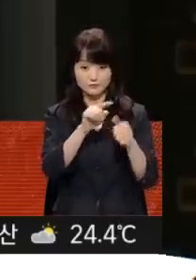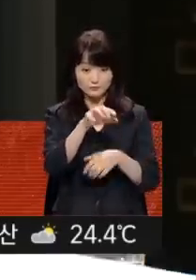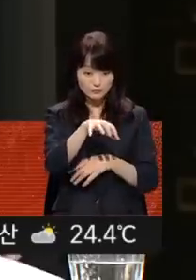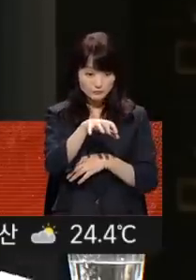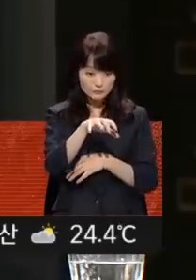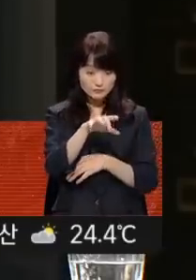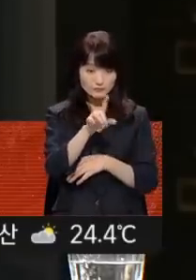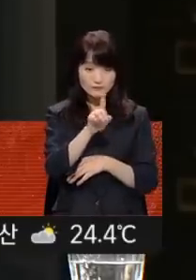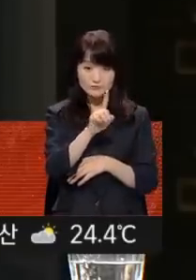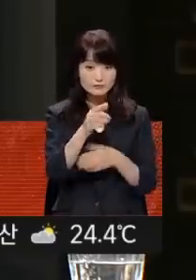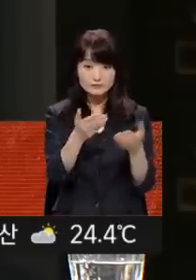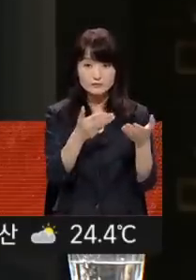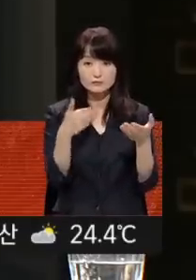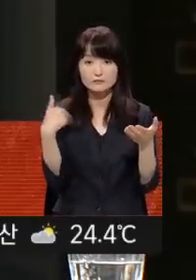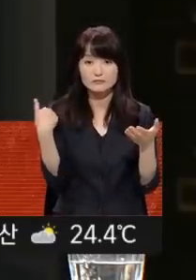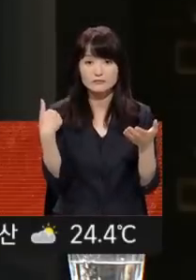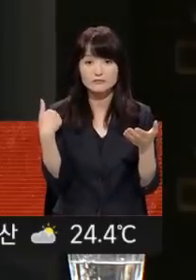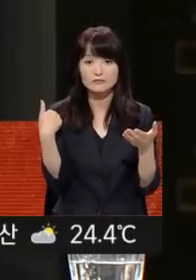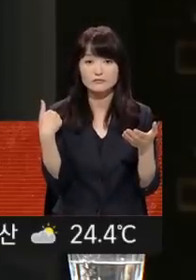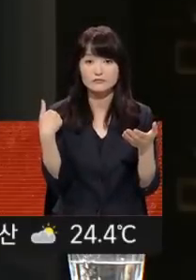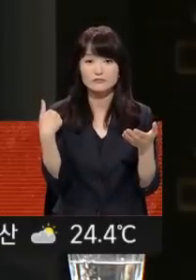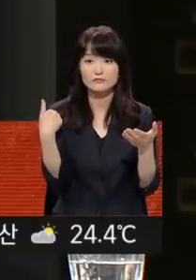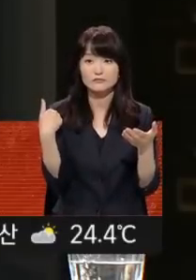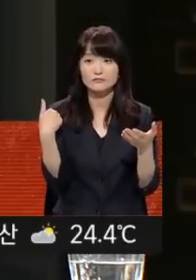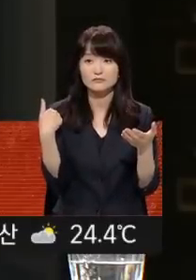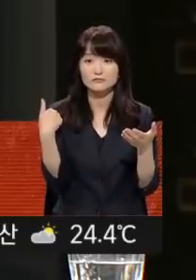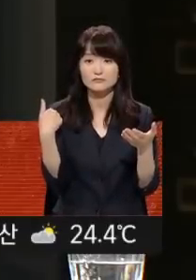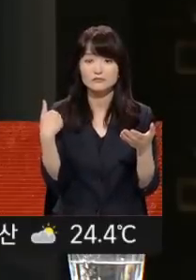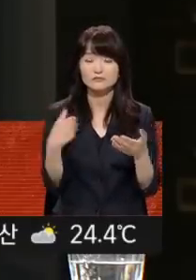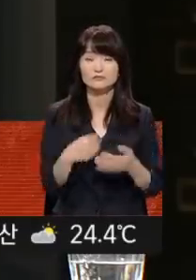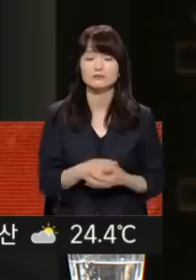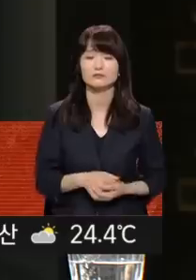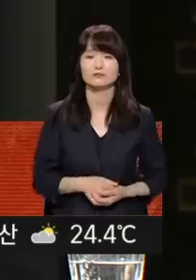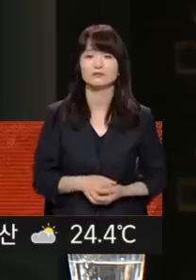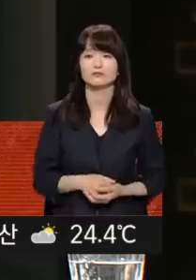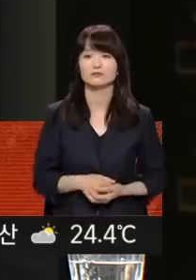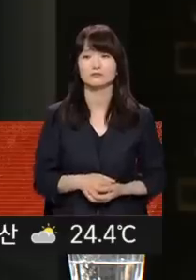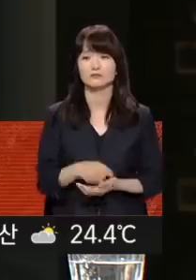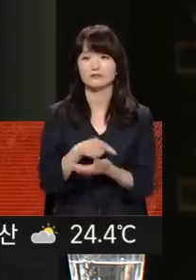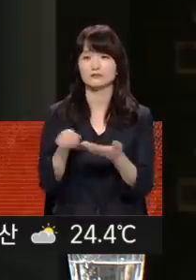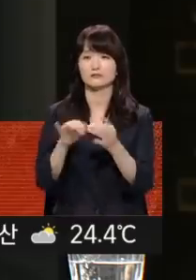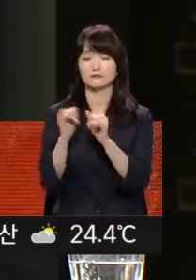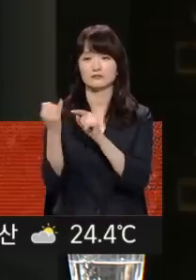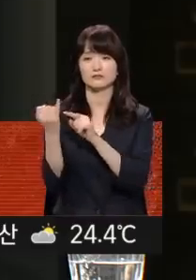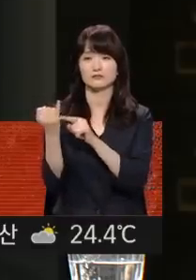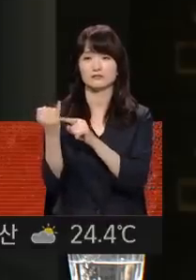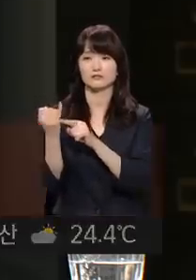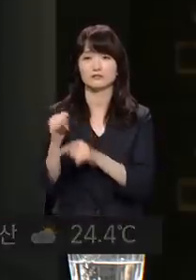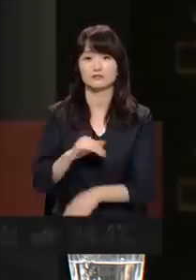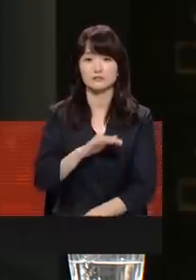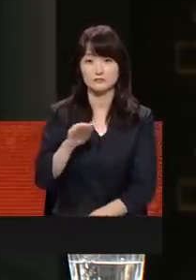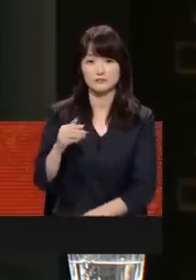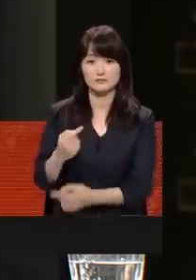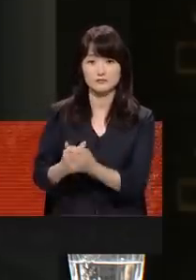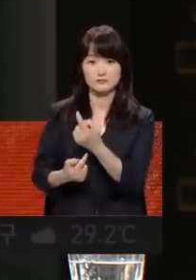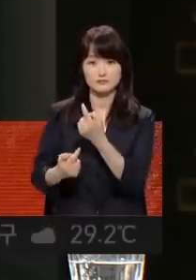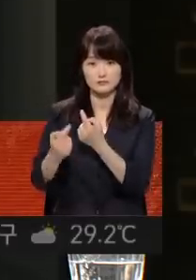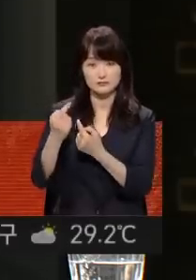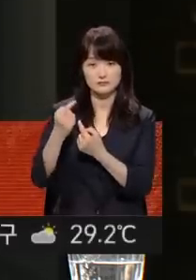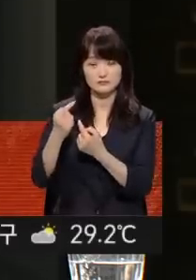어디서 뭘 하고 있는지를 알 수가 없다니 이게 참 자 그런데이 피해 여성분께서 저희한테 제보를